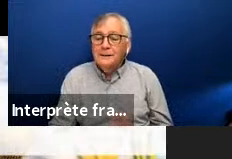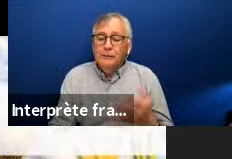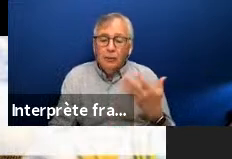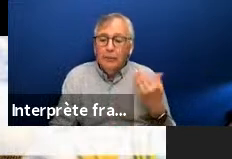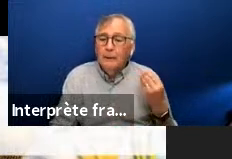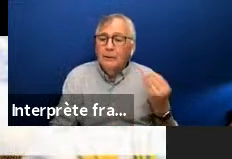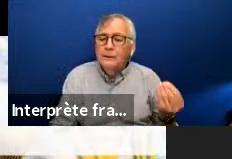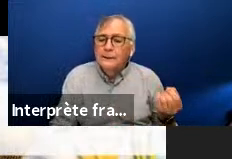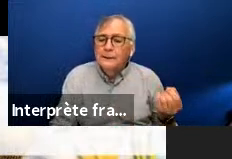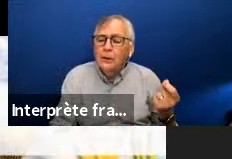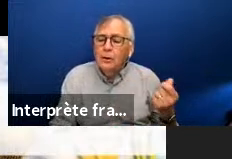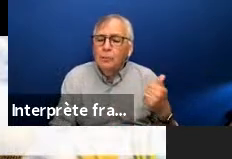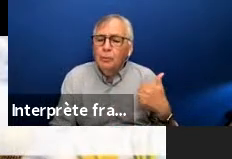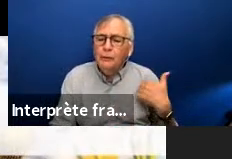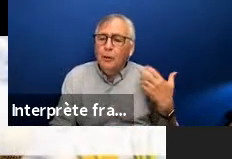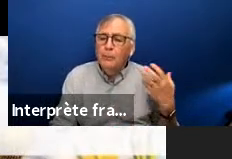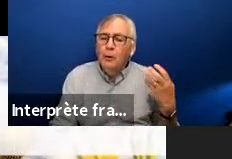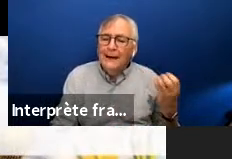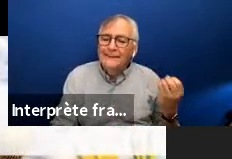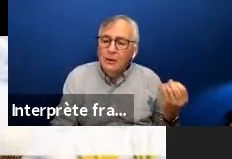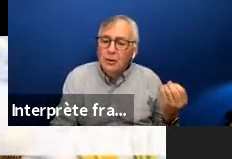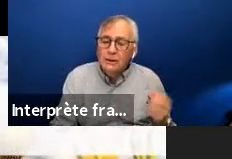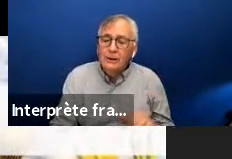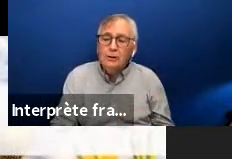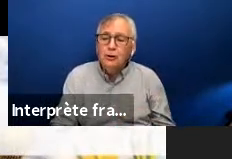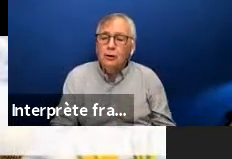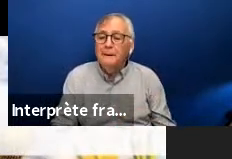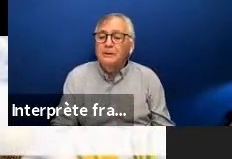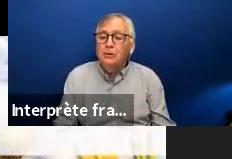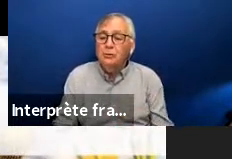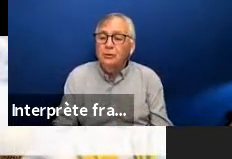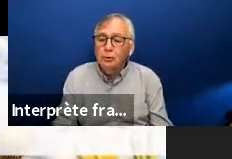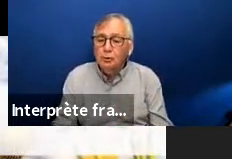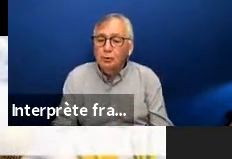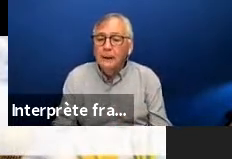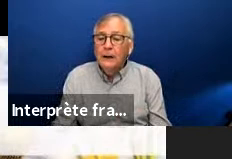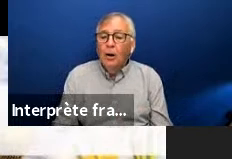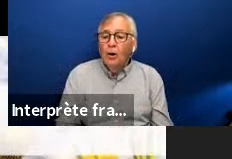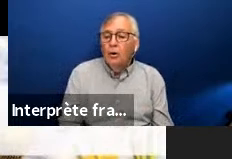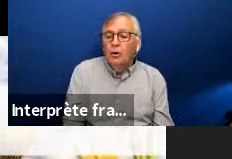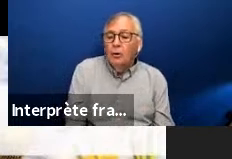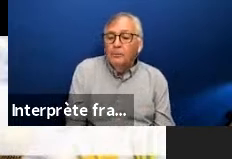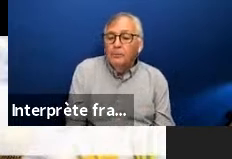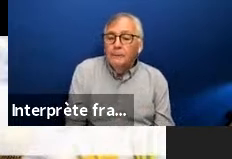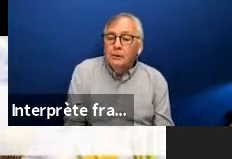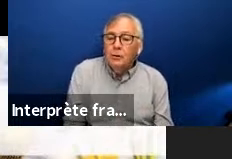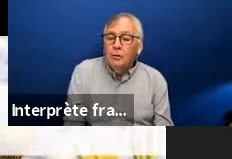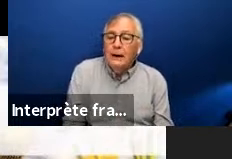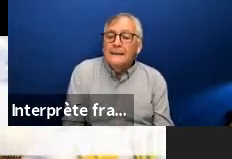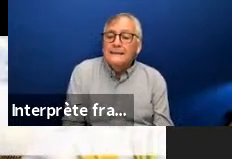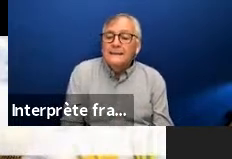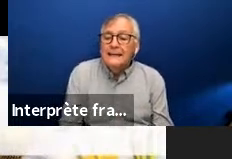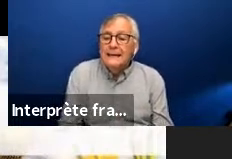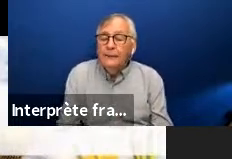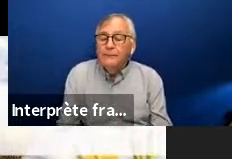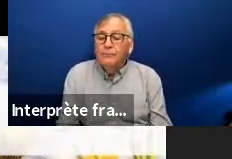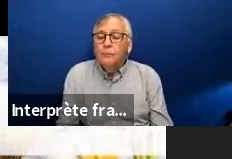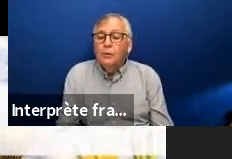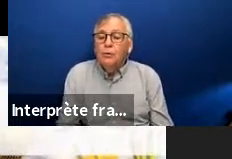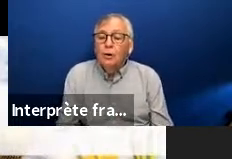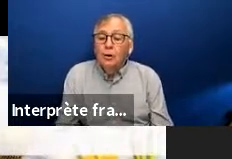Dans le fond, c'est pour faire un peu l'analogie, lorsqu'une personne sourde, mettons,